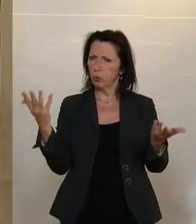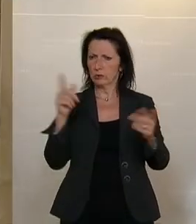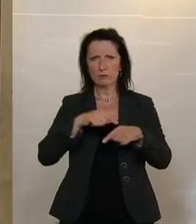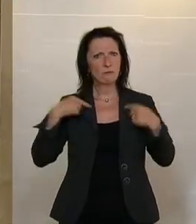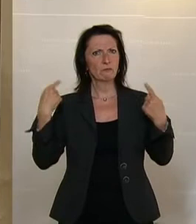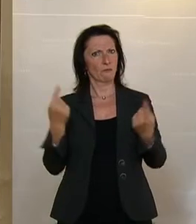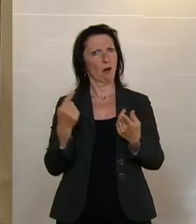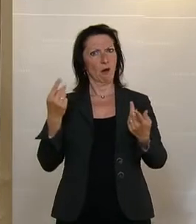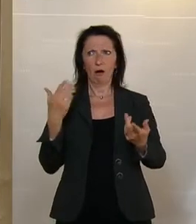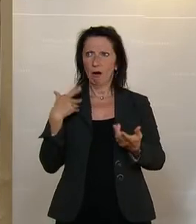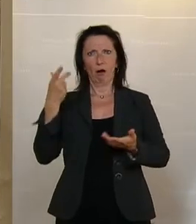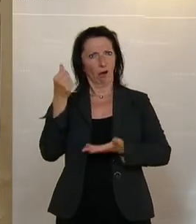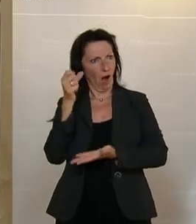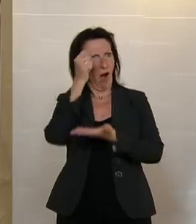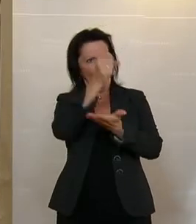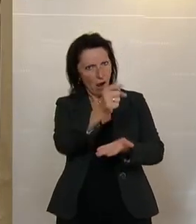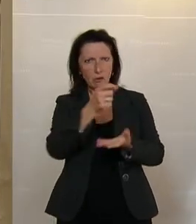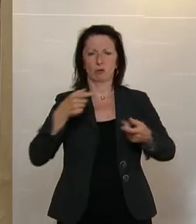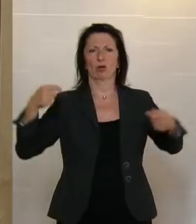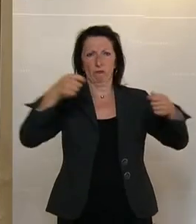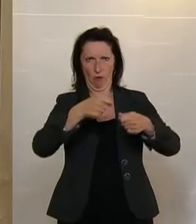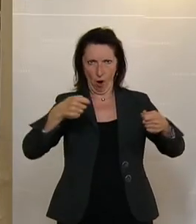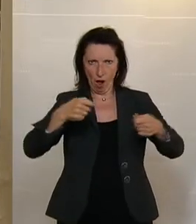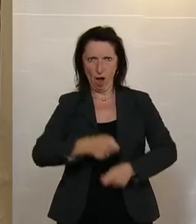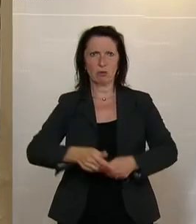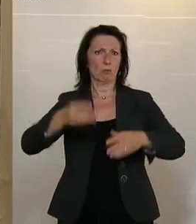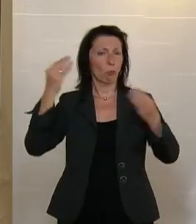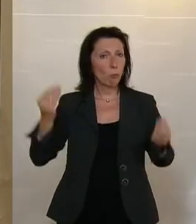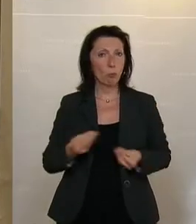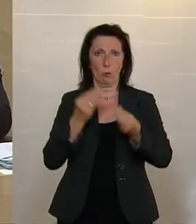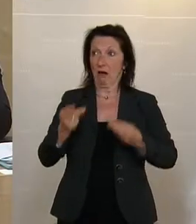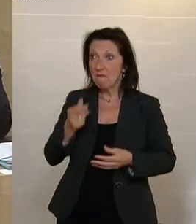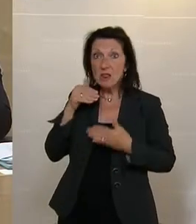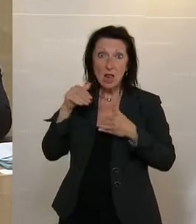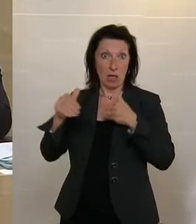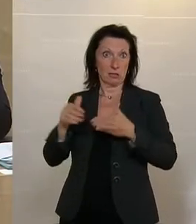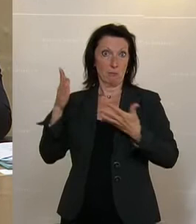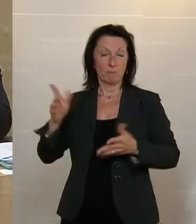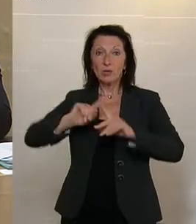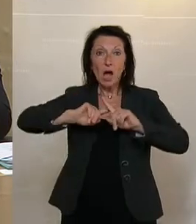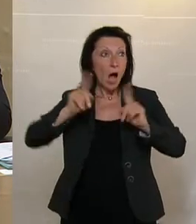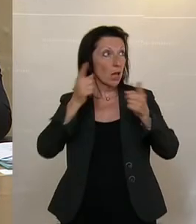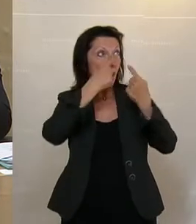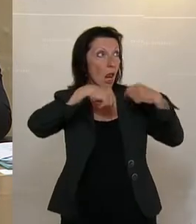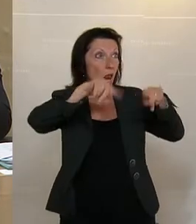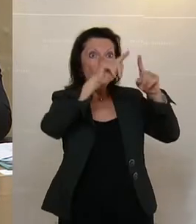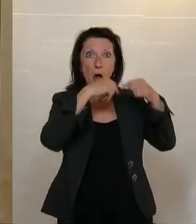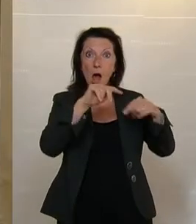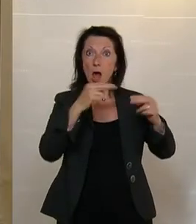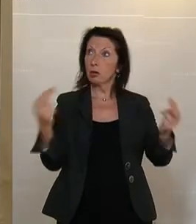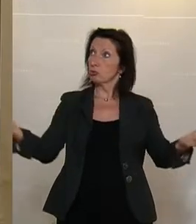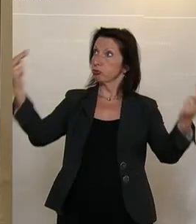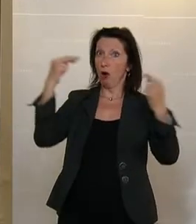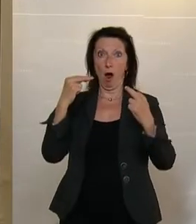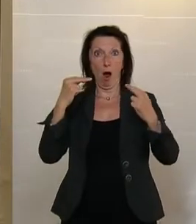Verfügung gestellt haben unter unserem Finanzminister. Andere schauen her zu uns als wirklich beispielgebend. Es ist in